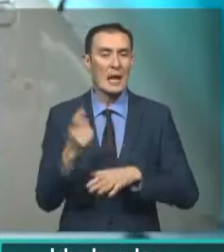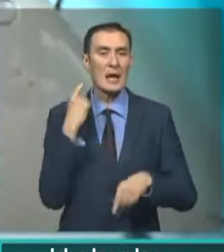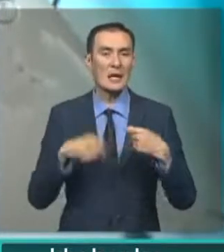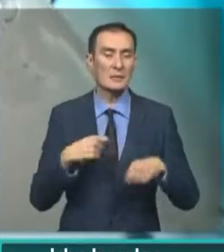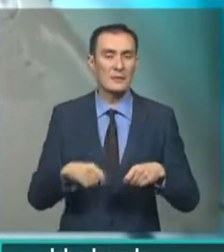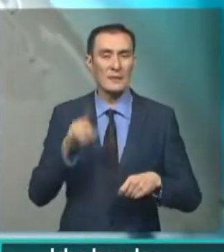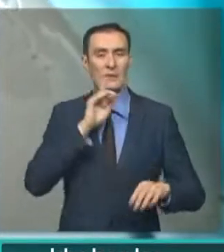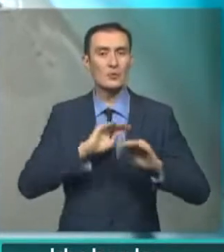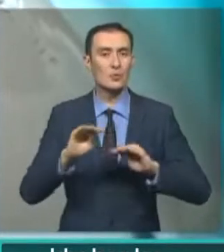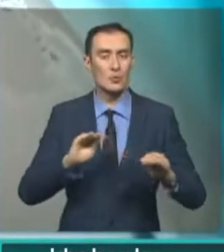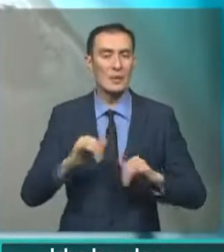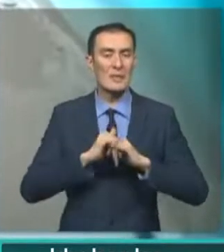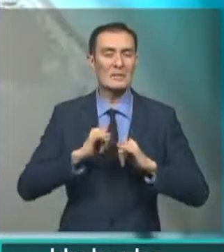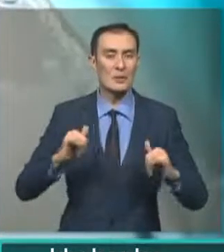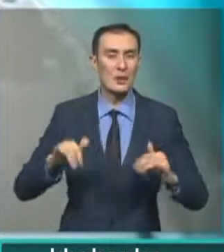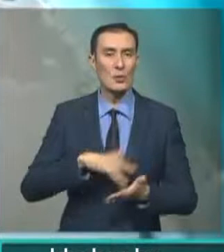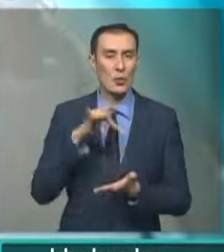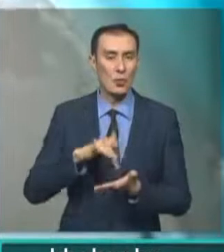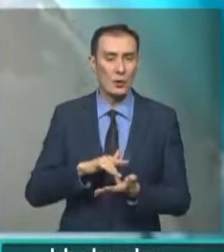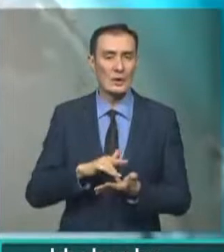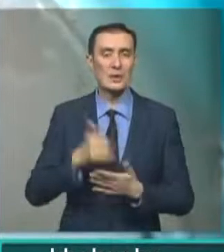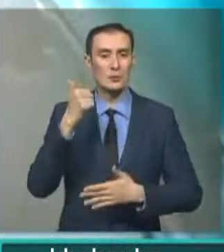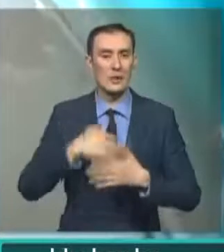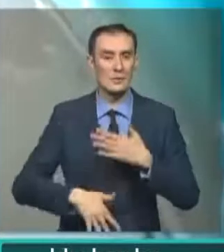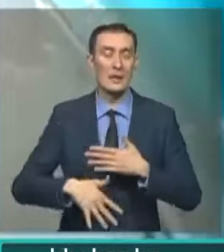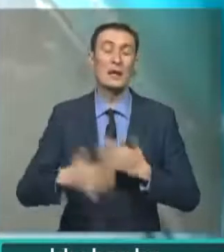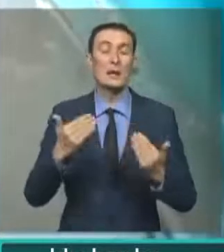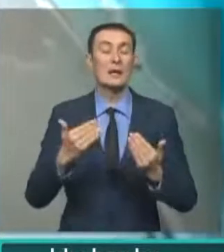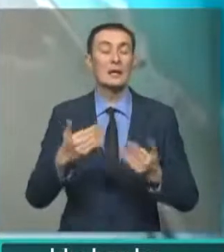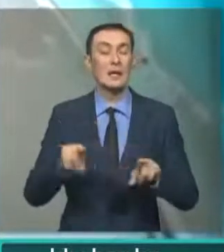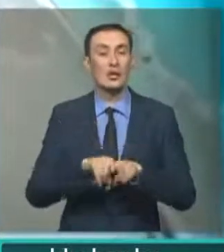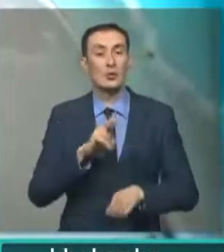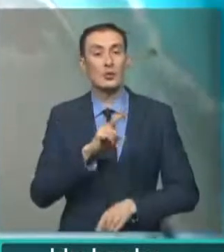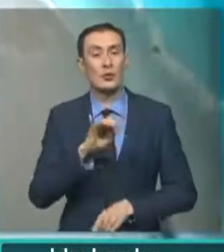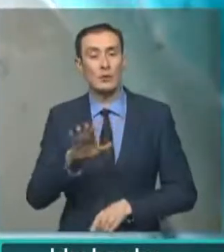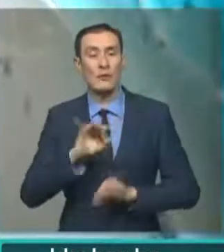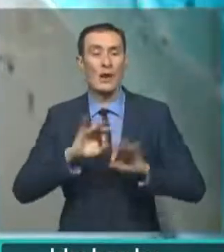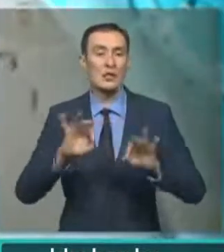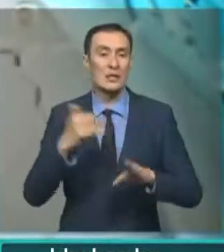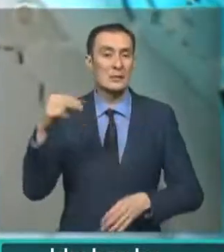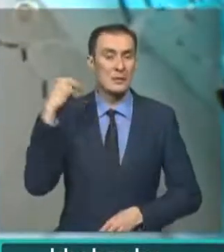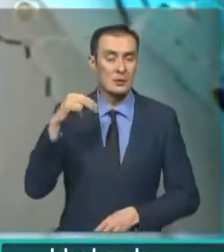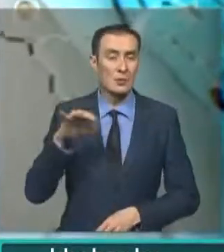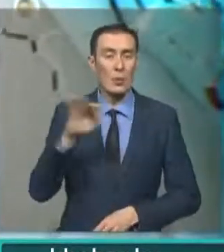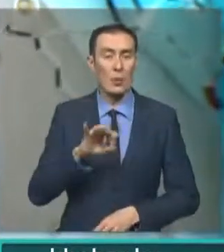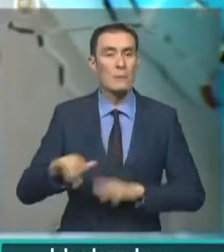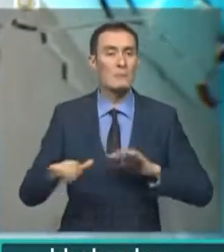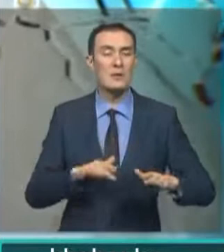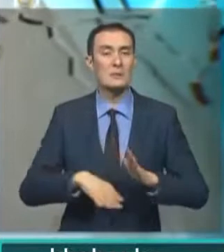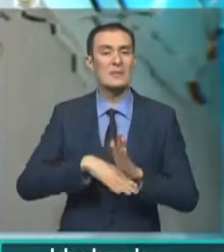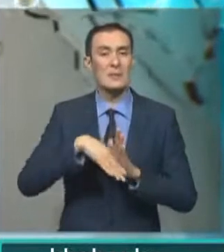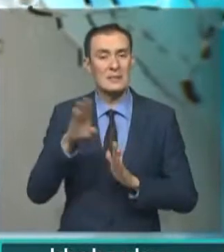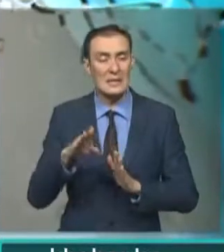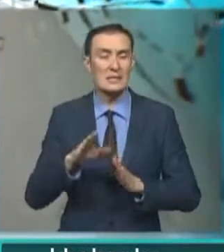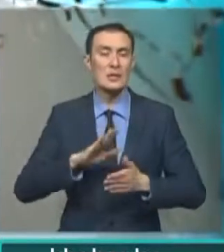и инфраструктурном развитии главного города страны. Также Кульгинов отчитался перед президентом о мерах по